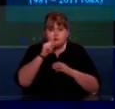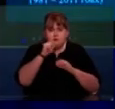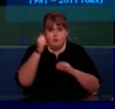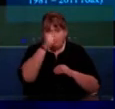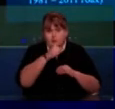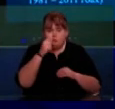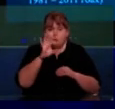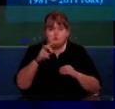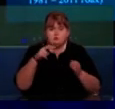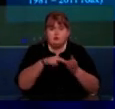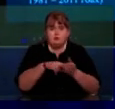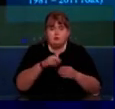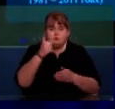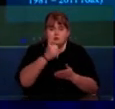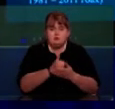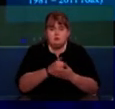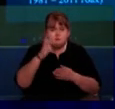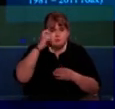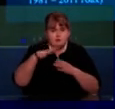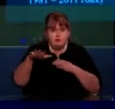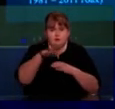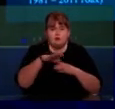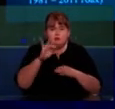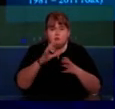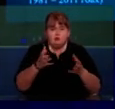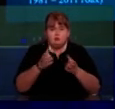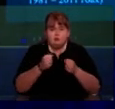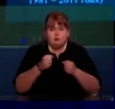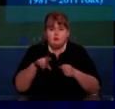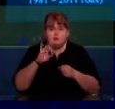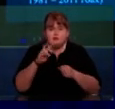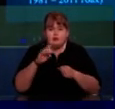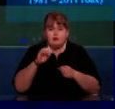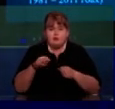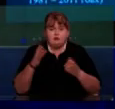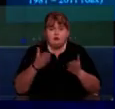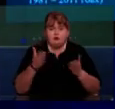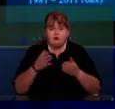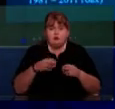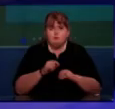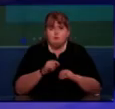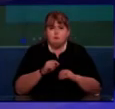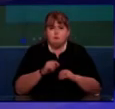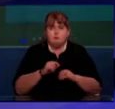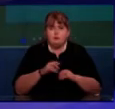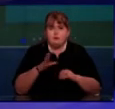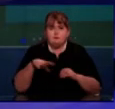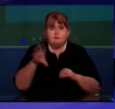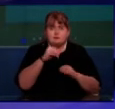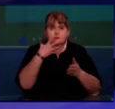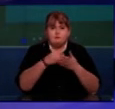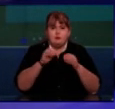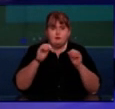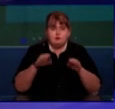он становится президентом страны и принимает декрет, который позволил ему все свои